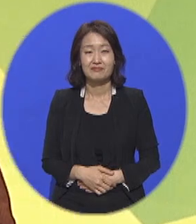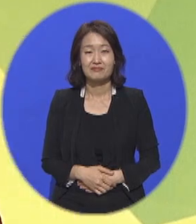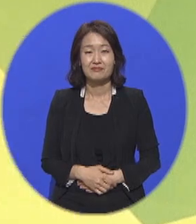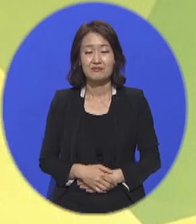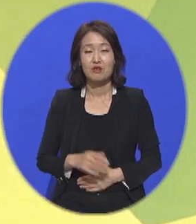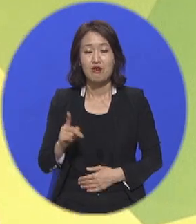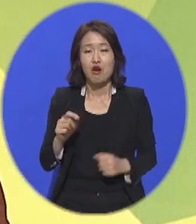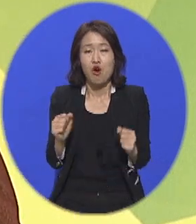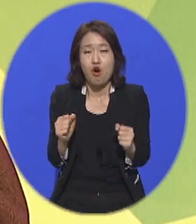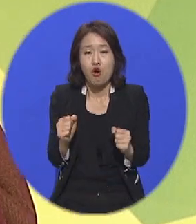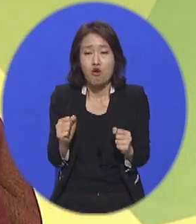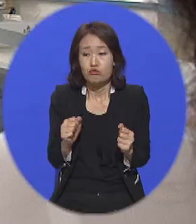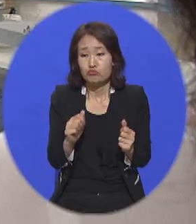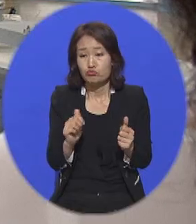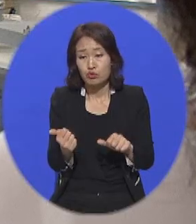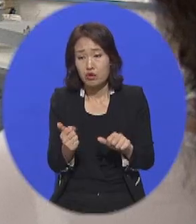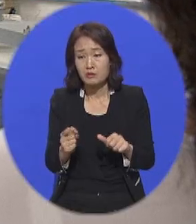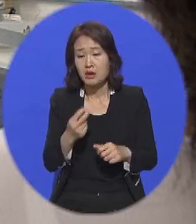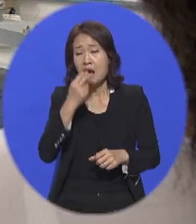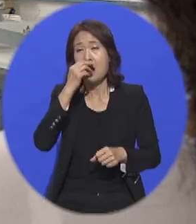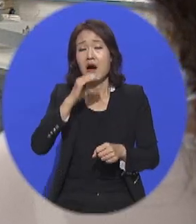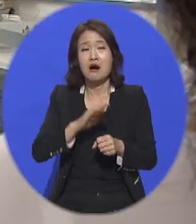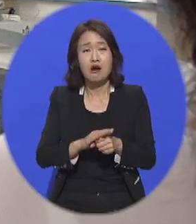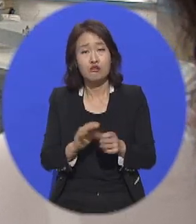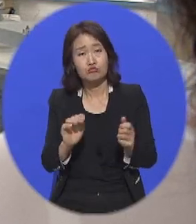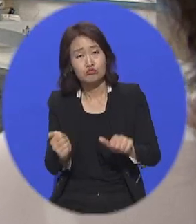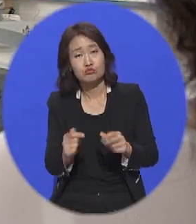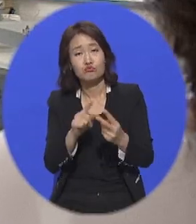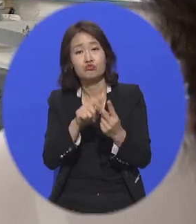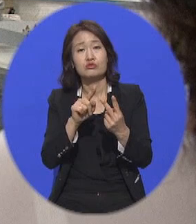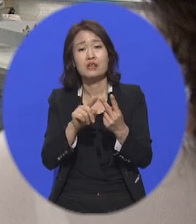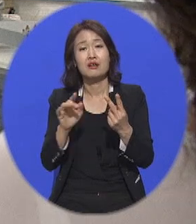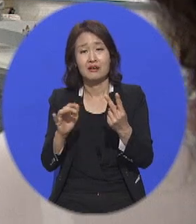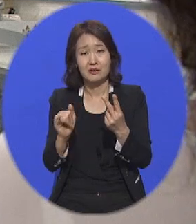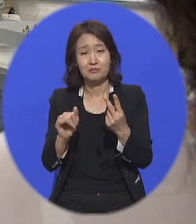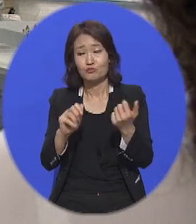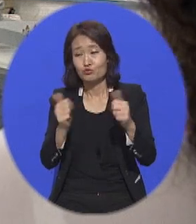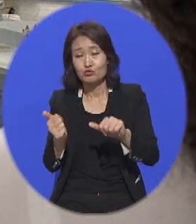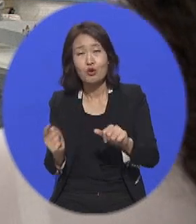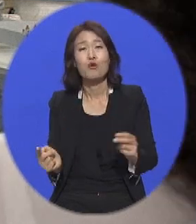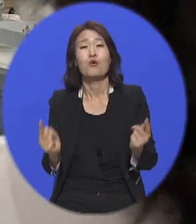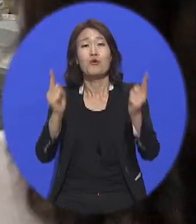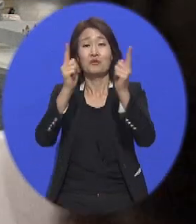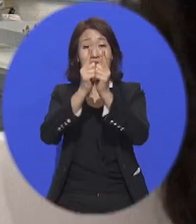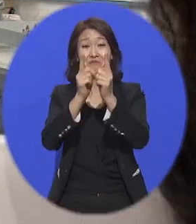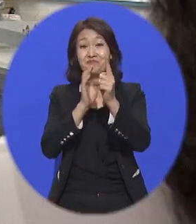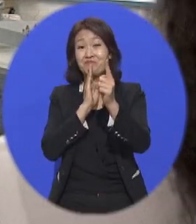얼어 죽은 사람과 기가 차서 죽은 사람이 저승에서 만났어요. 아까 그